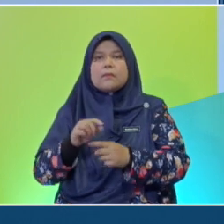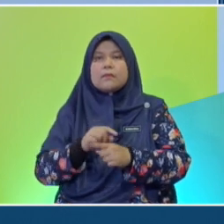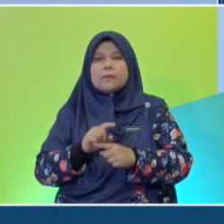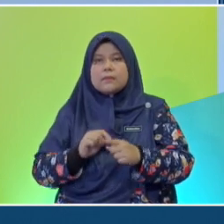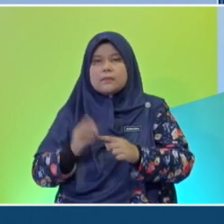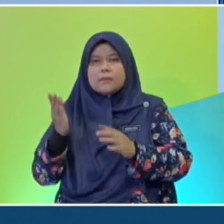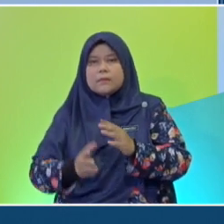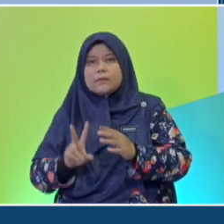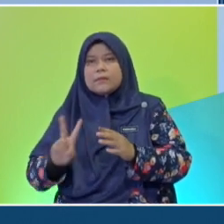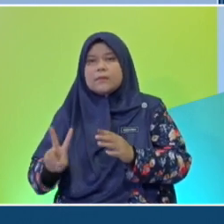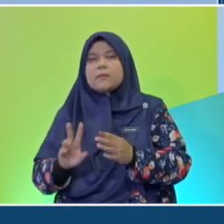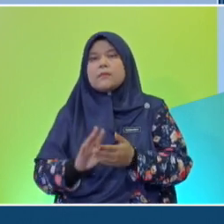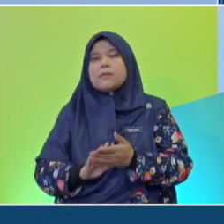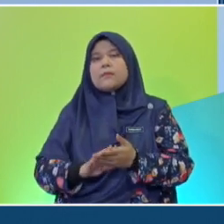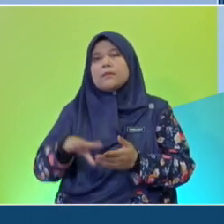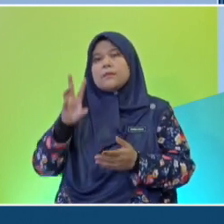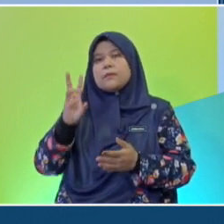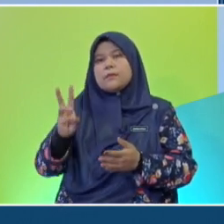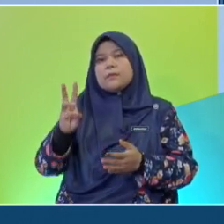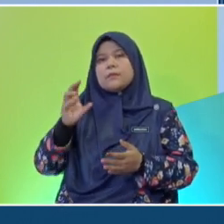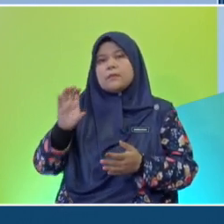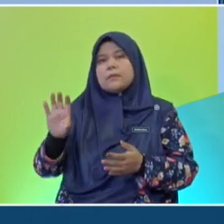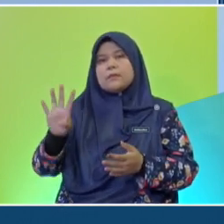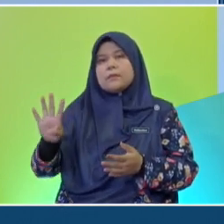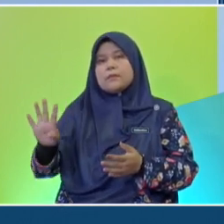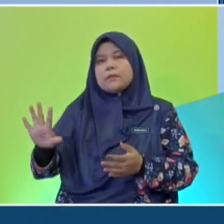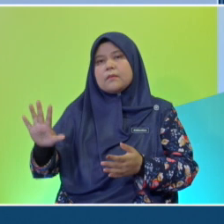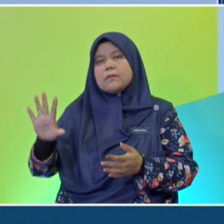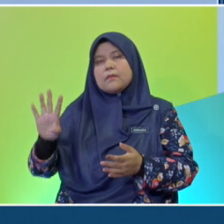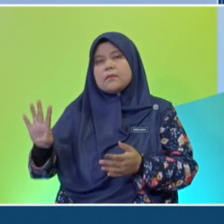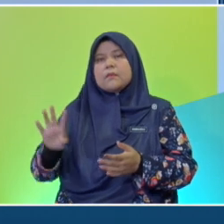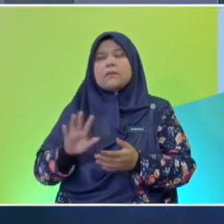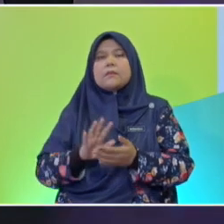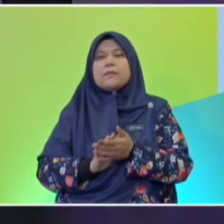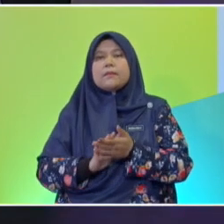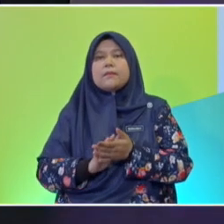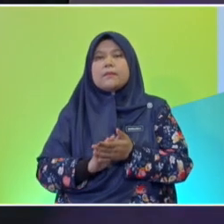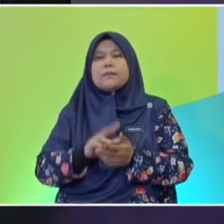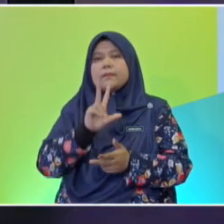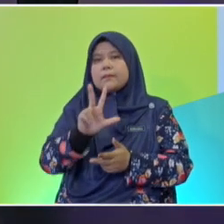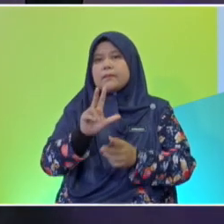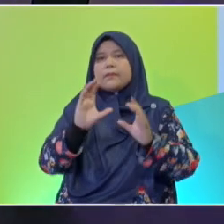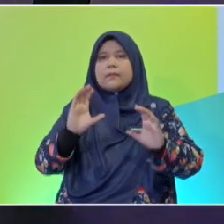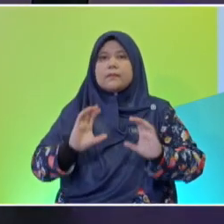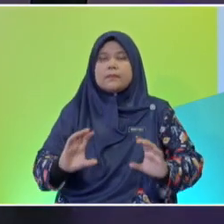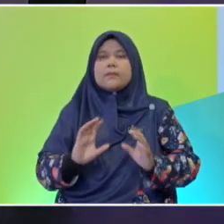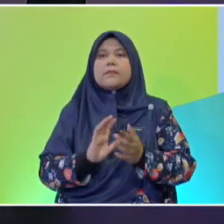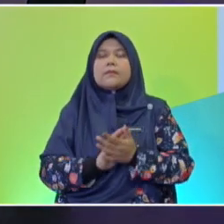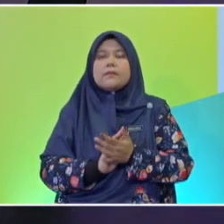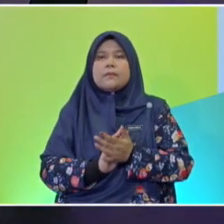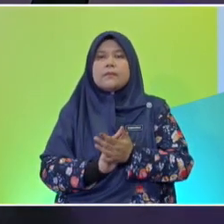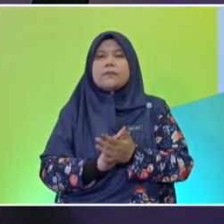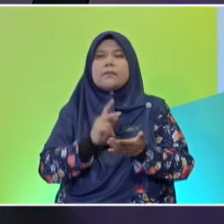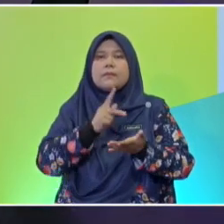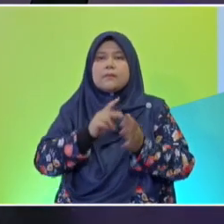maka kita dapat jawabannya 600 sama macam kayak tadi jadi ada tiga kali kaidah